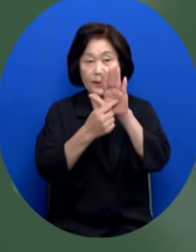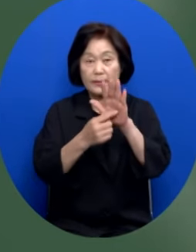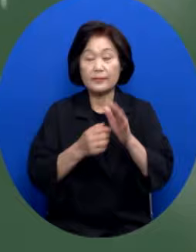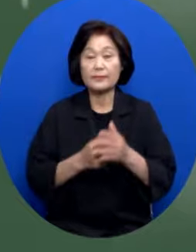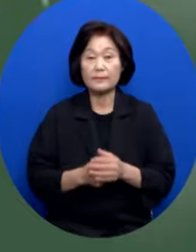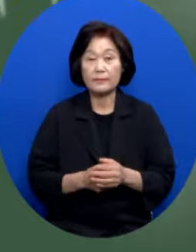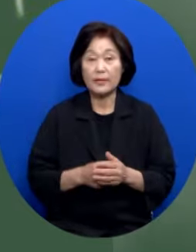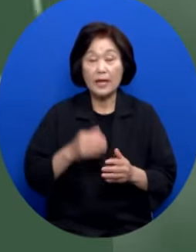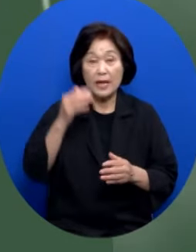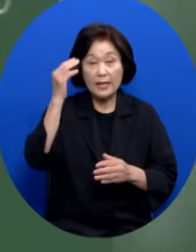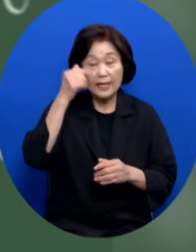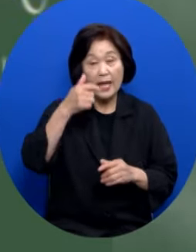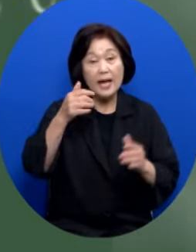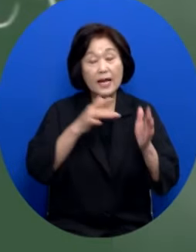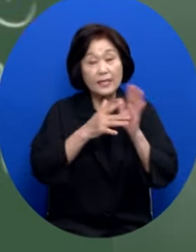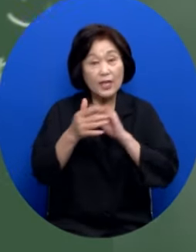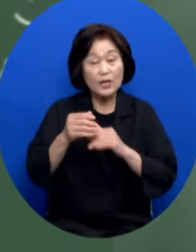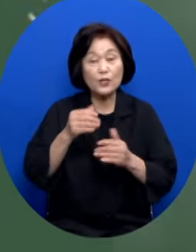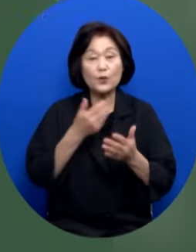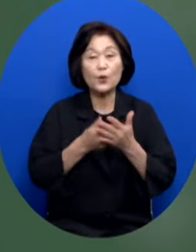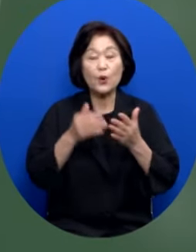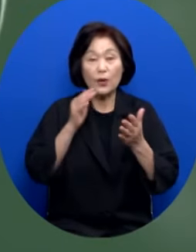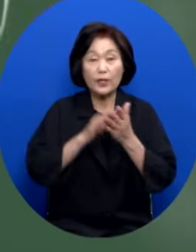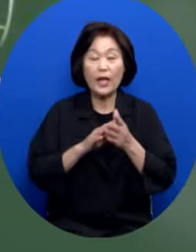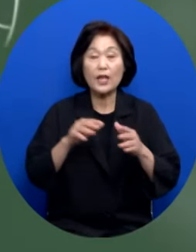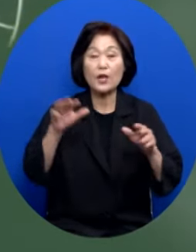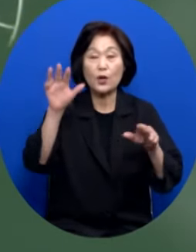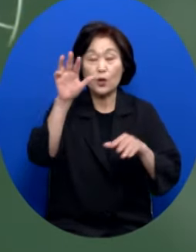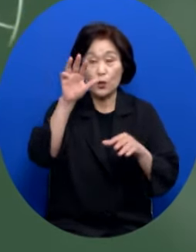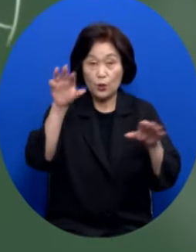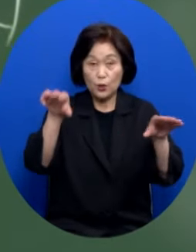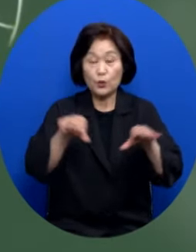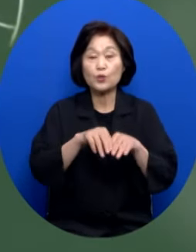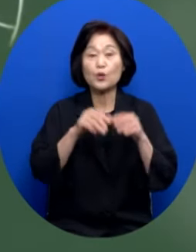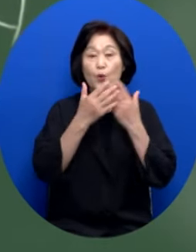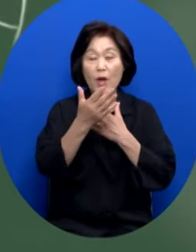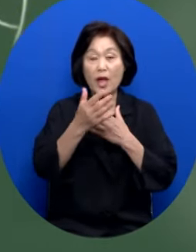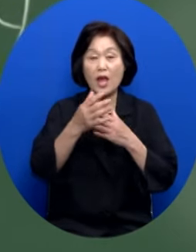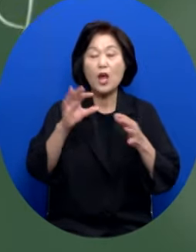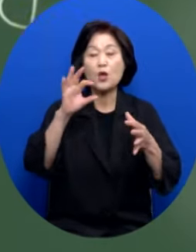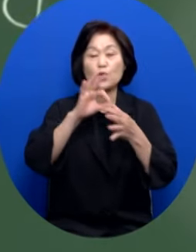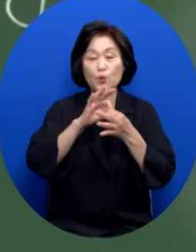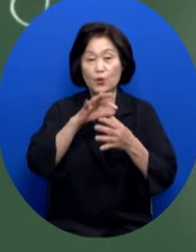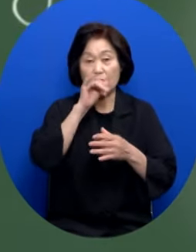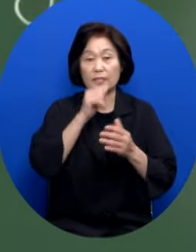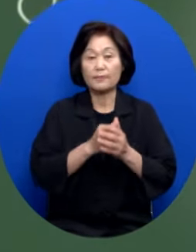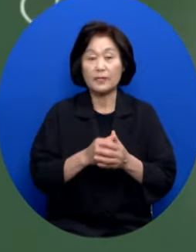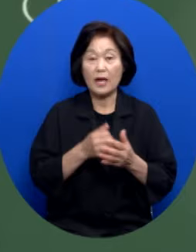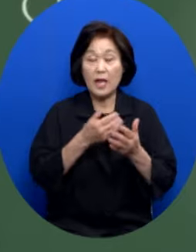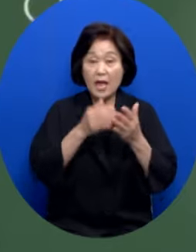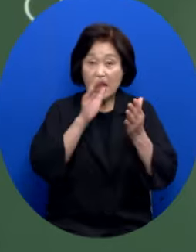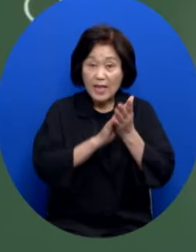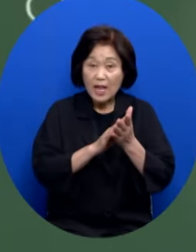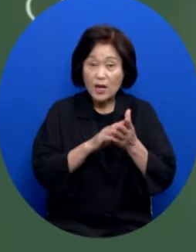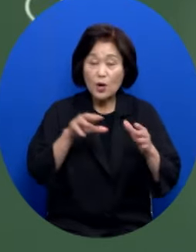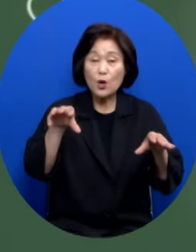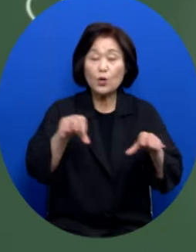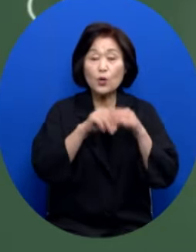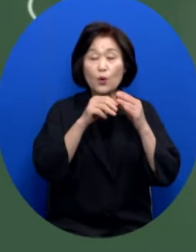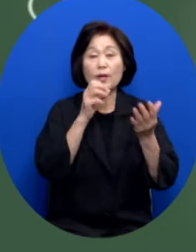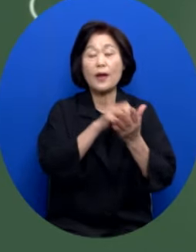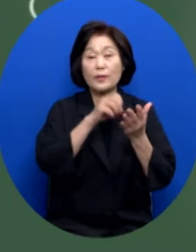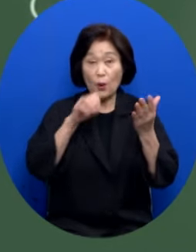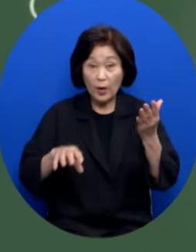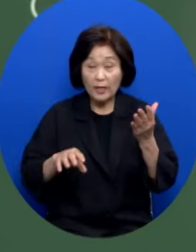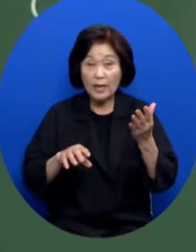총연합회에 가입된 대한예수교 장로의 개혁총회 교단에 속해 있습니다 예장 개혁 교단을 나가겠다 선언은 다락방에